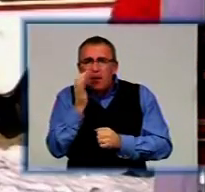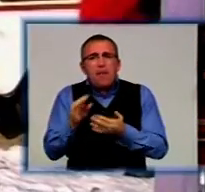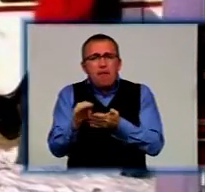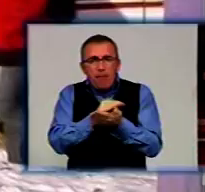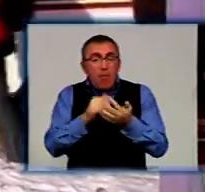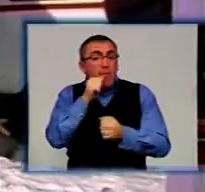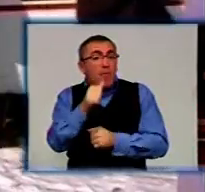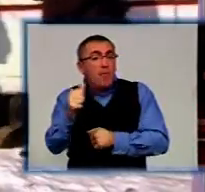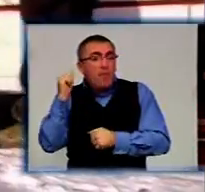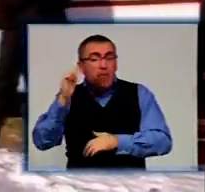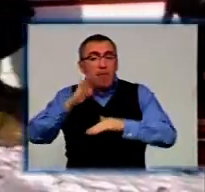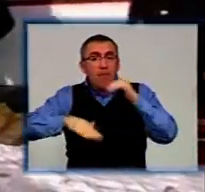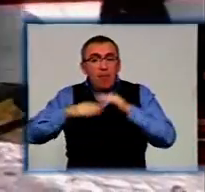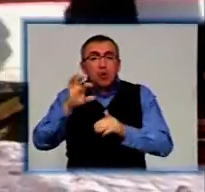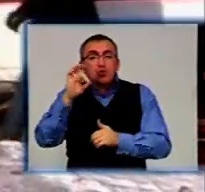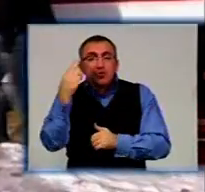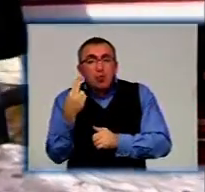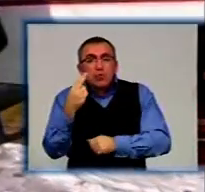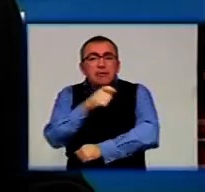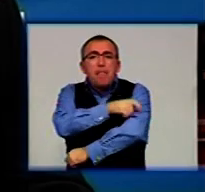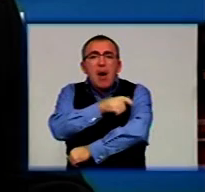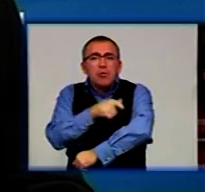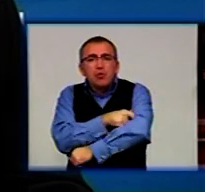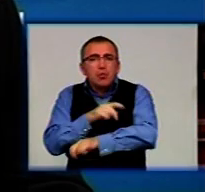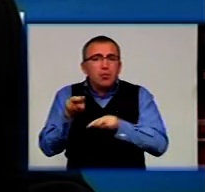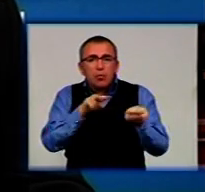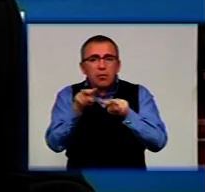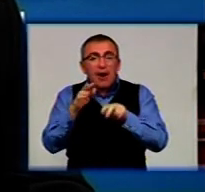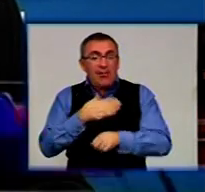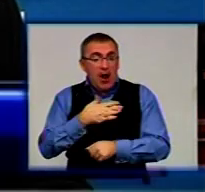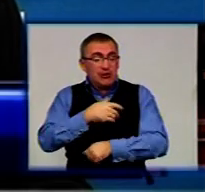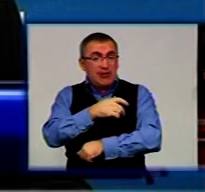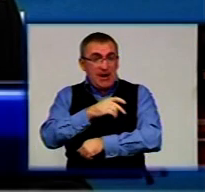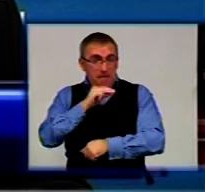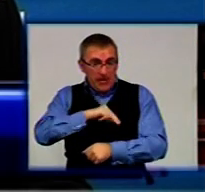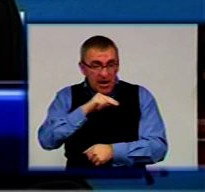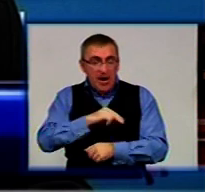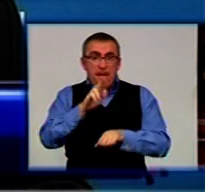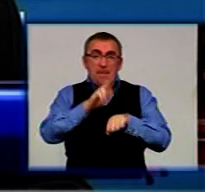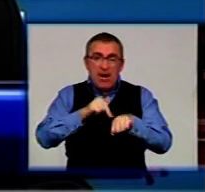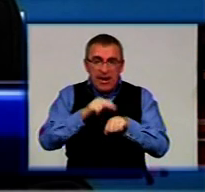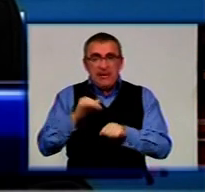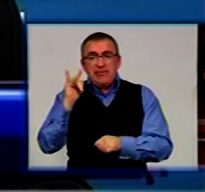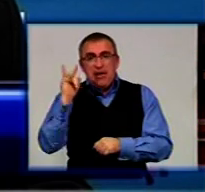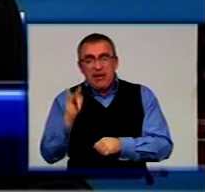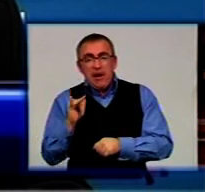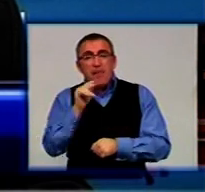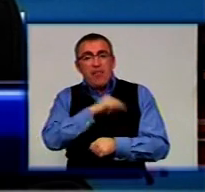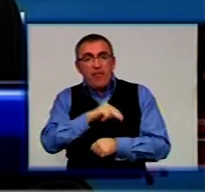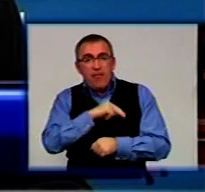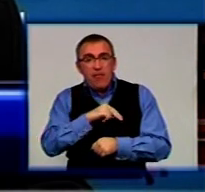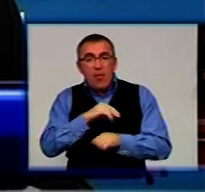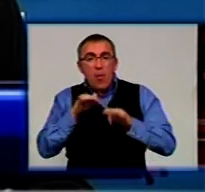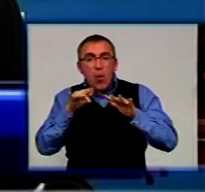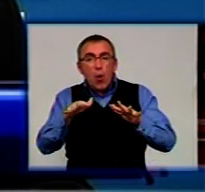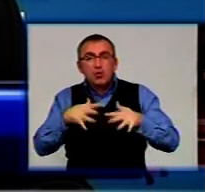повторити минулорічну практику роботи соціального патруля. Наші працівники, також міліція і працівники закладів